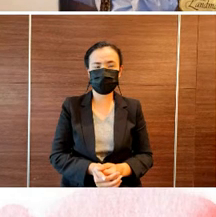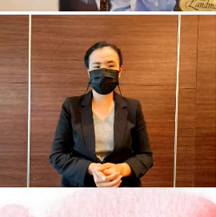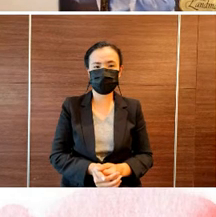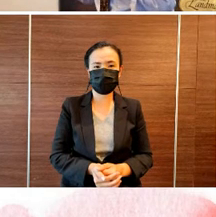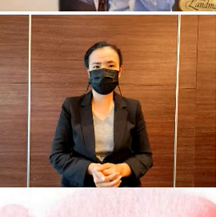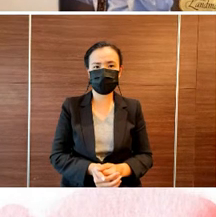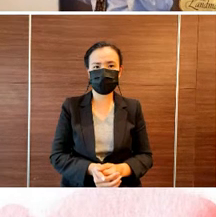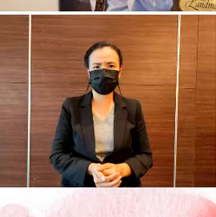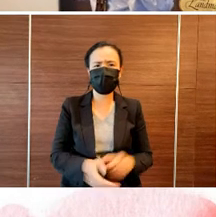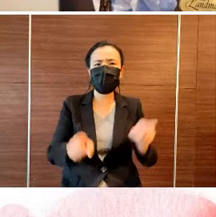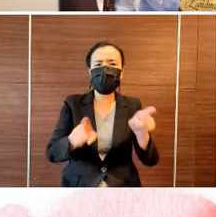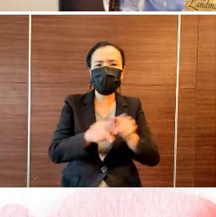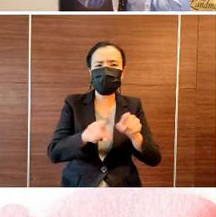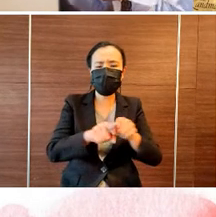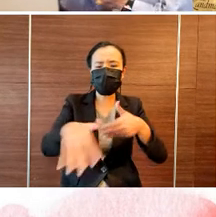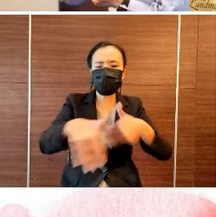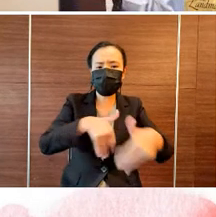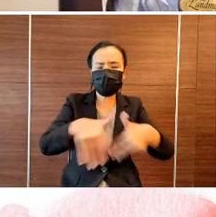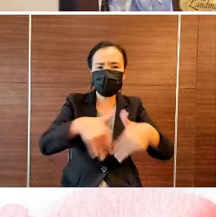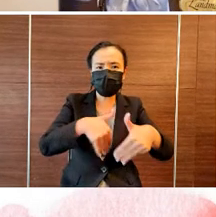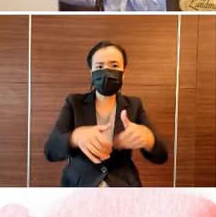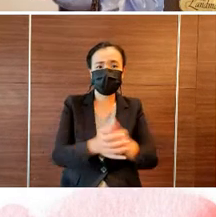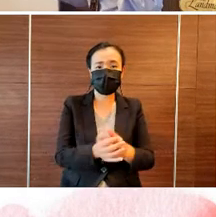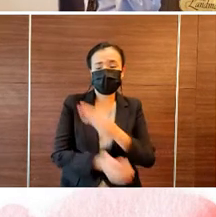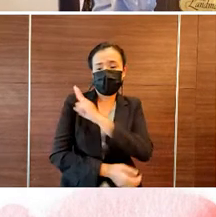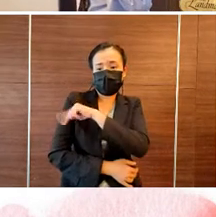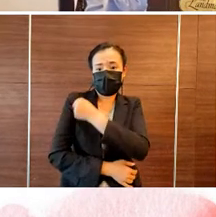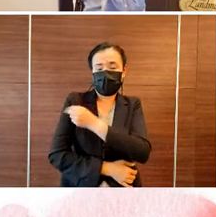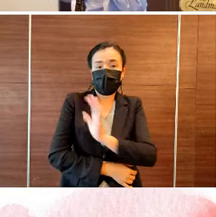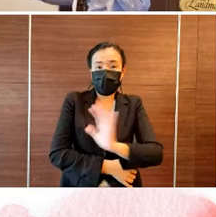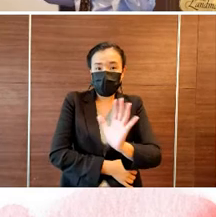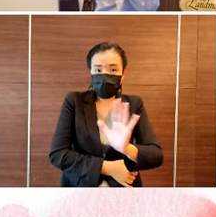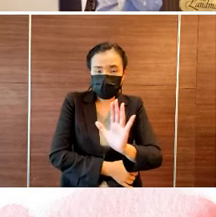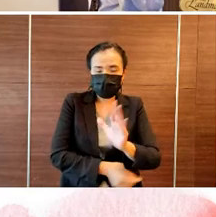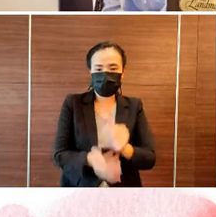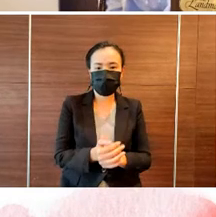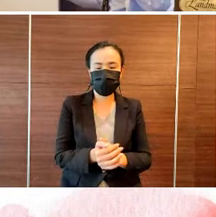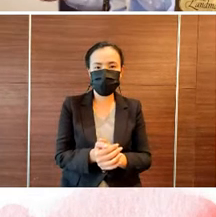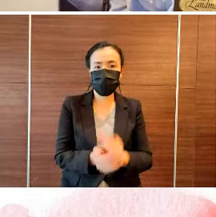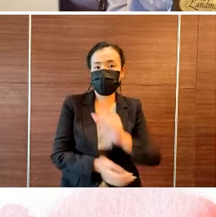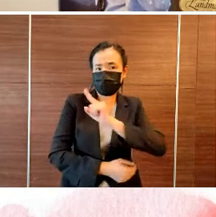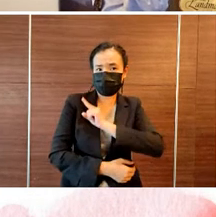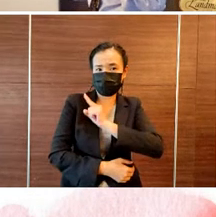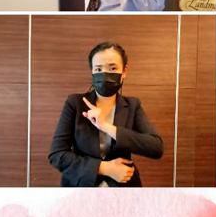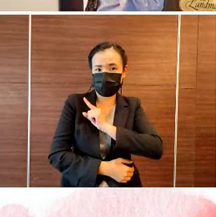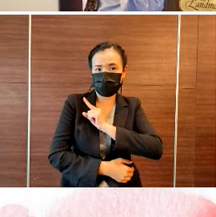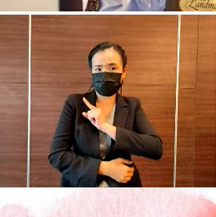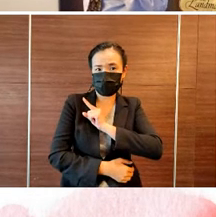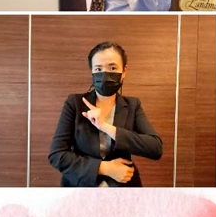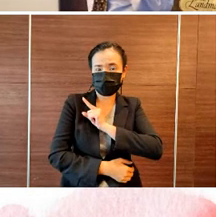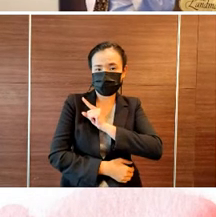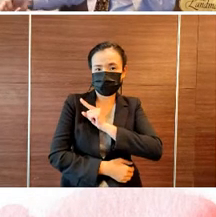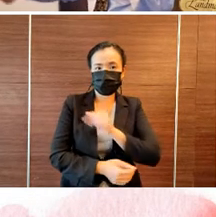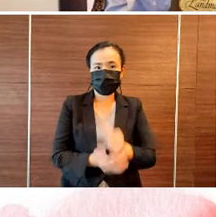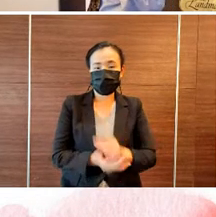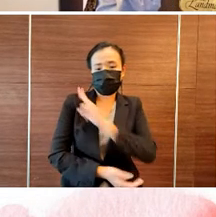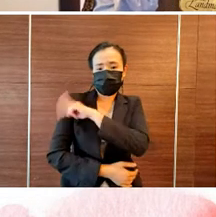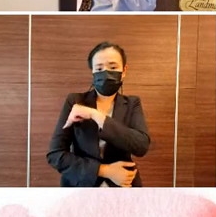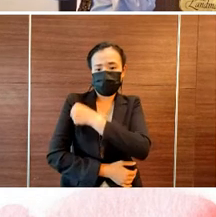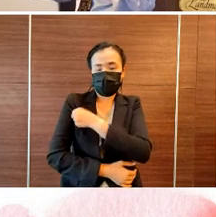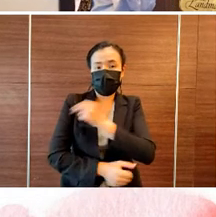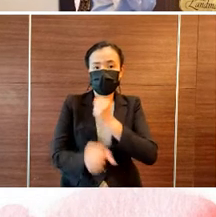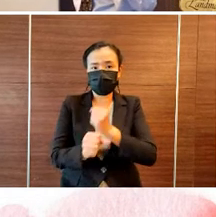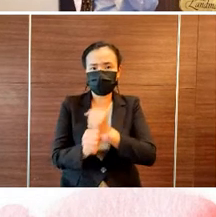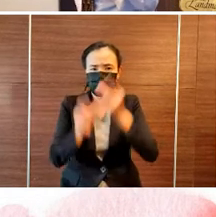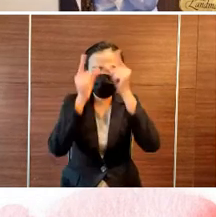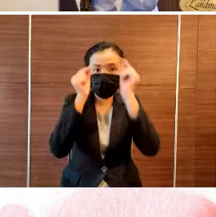แพทย์เรียกว่า task shifting นะครับก็มีการ shift นะความรับผิดชอบนะจากการที่หมอจะต้องเป็นคนทำ